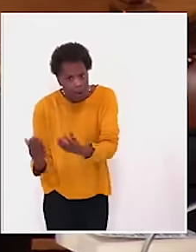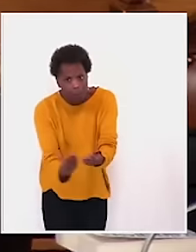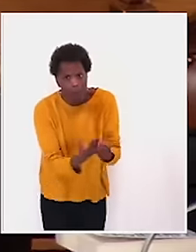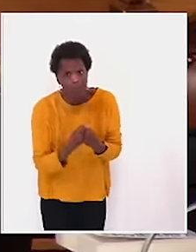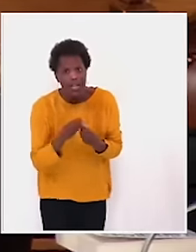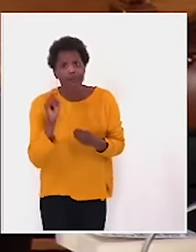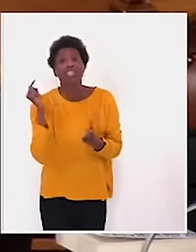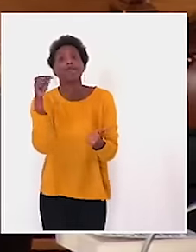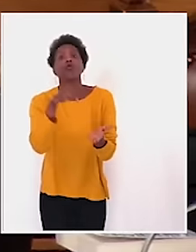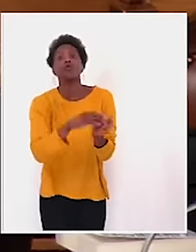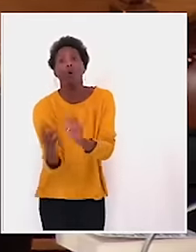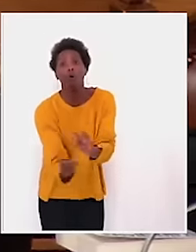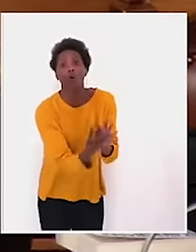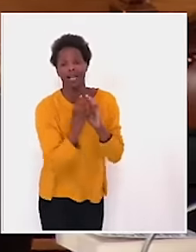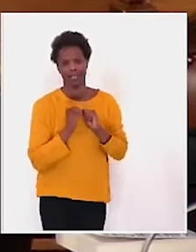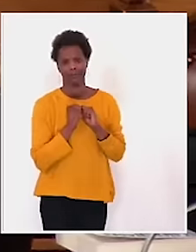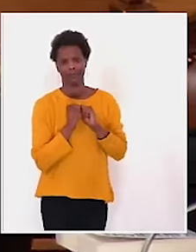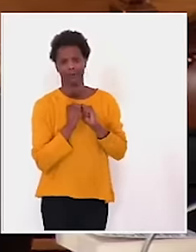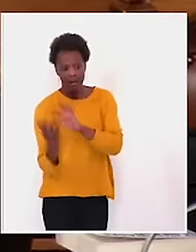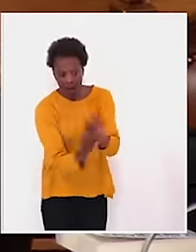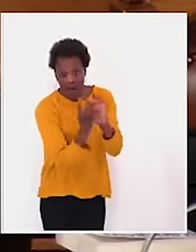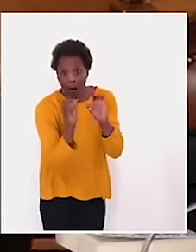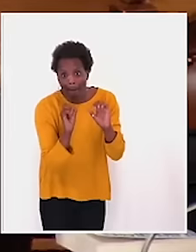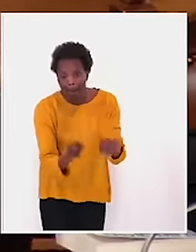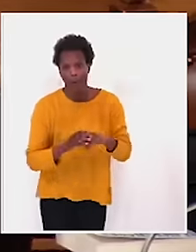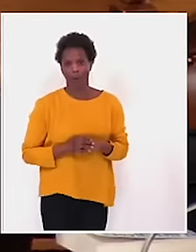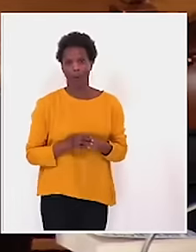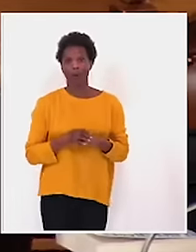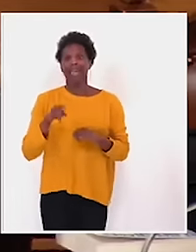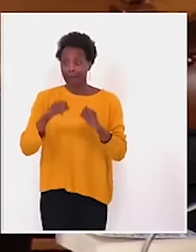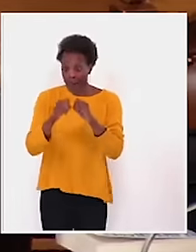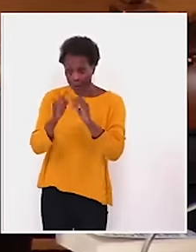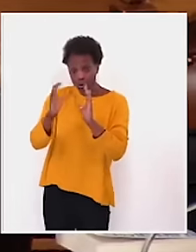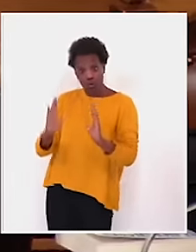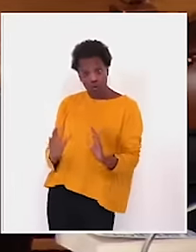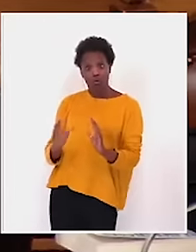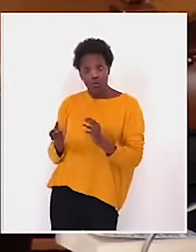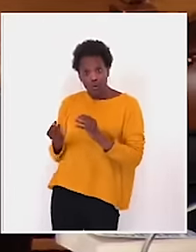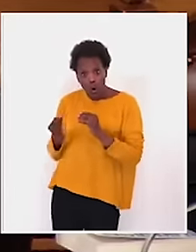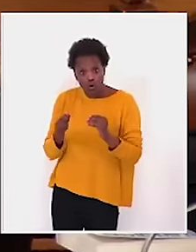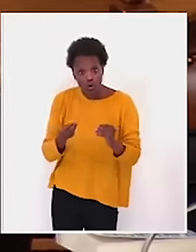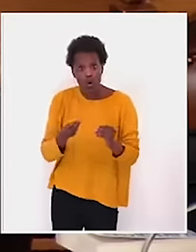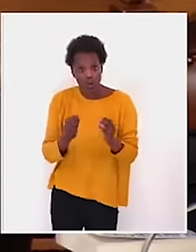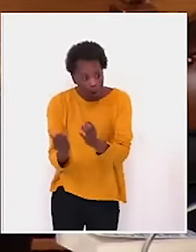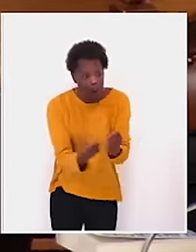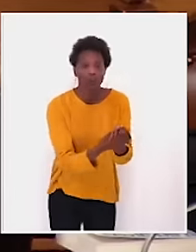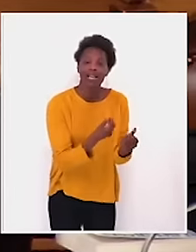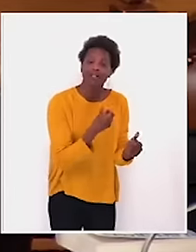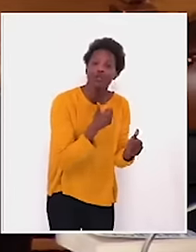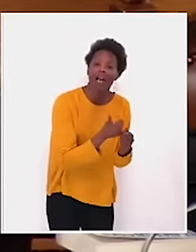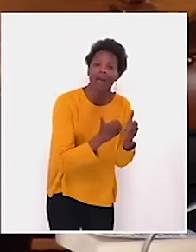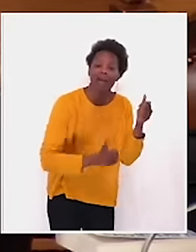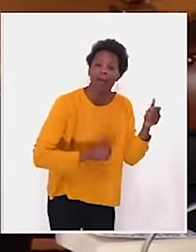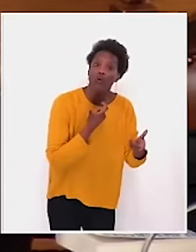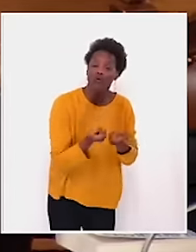des lieux collectifs où elle peut se retrouver. Des structures qui fait qu'il y a une sorte de forme d'autogestion de la population et qui fait